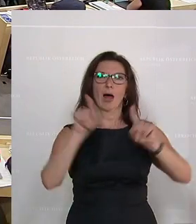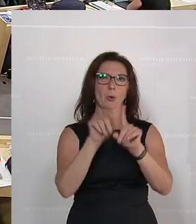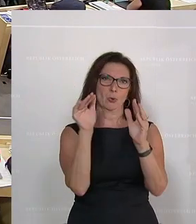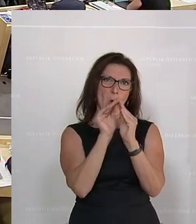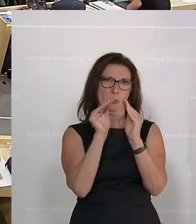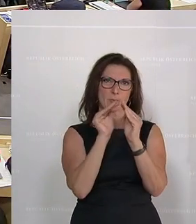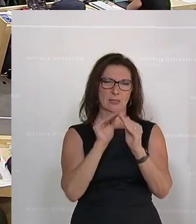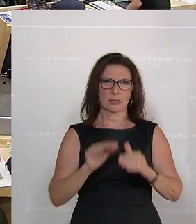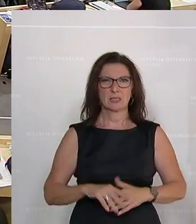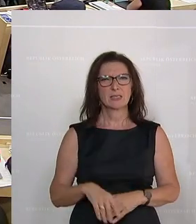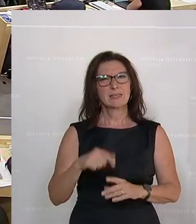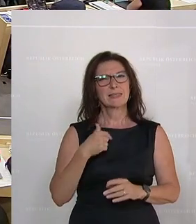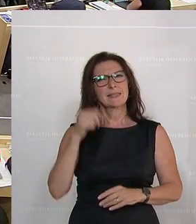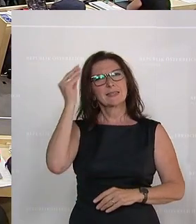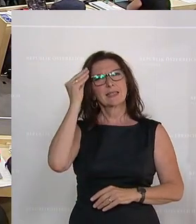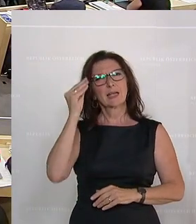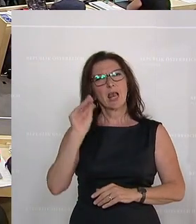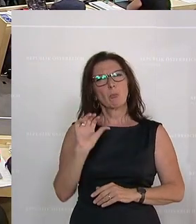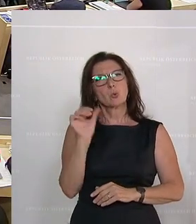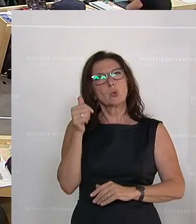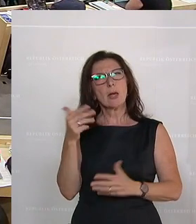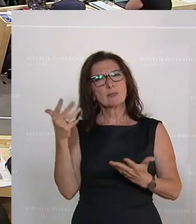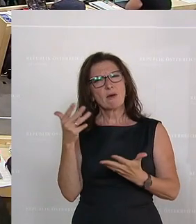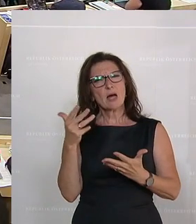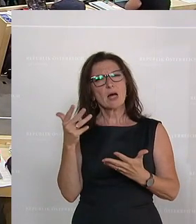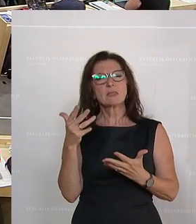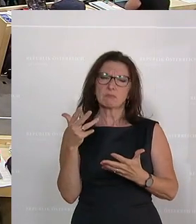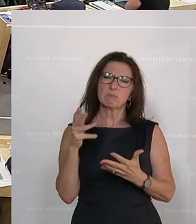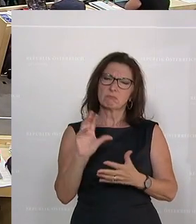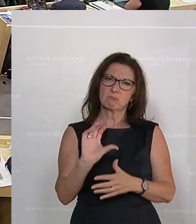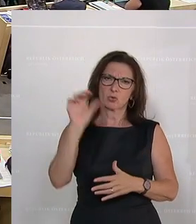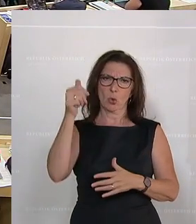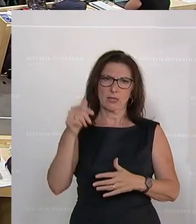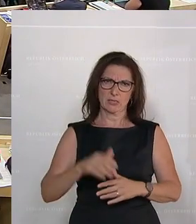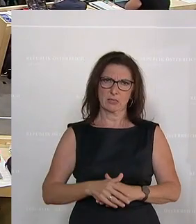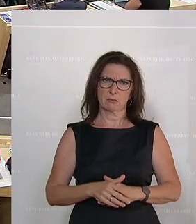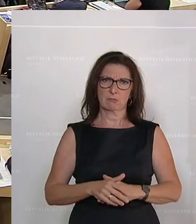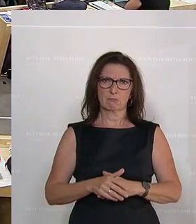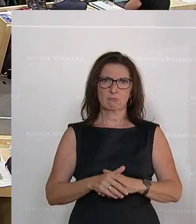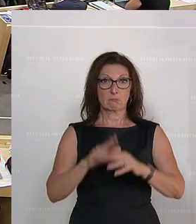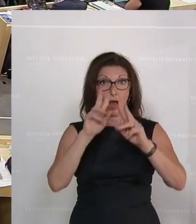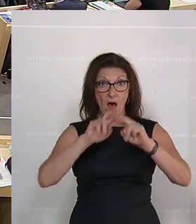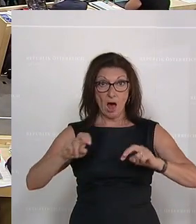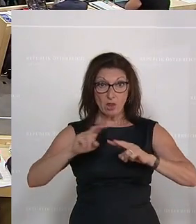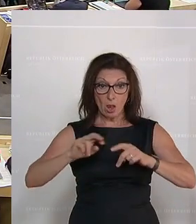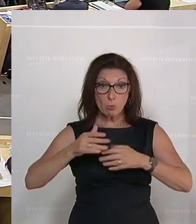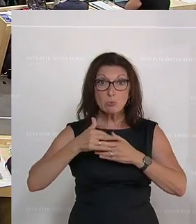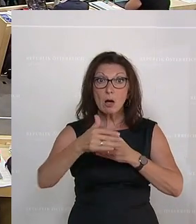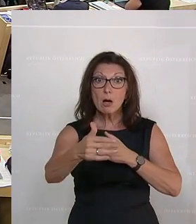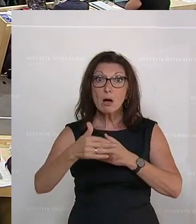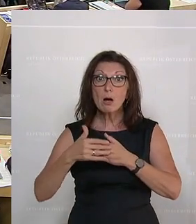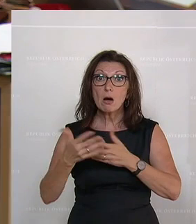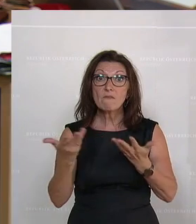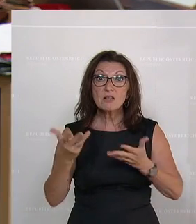ich glaube ich starte mit einer analyse was wir eigentlich vor uns haben im moment mit